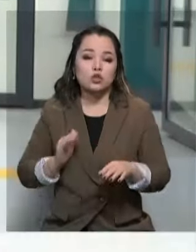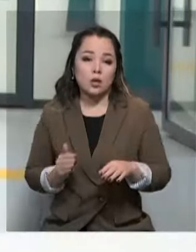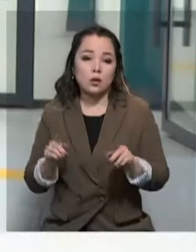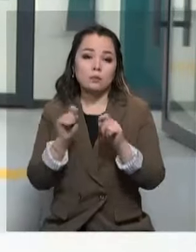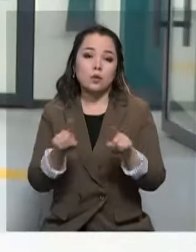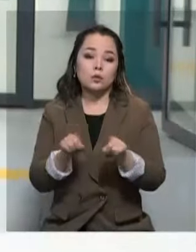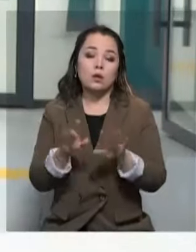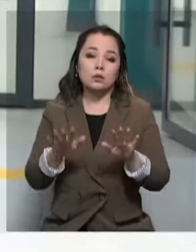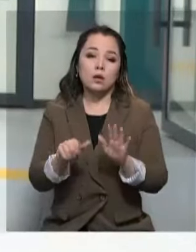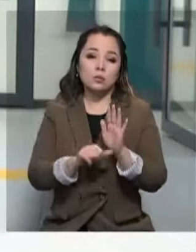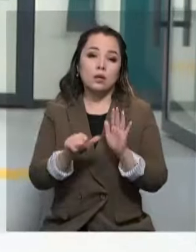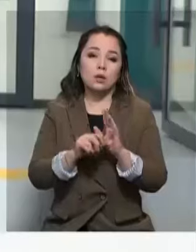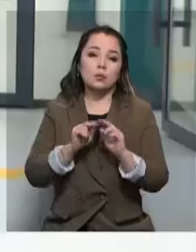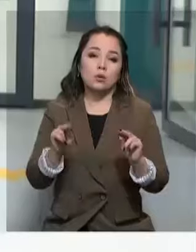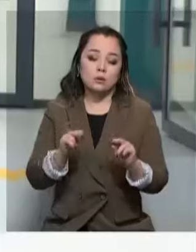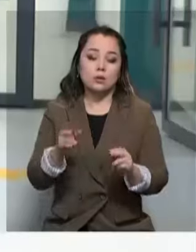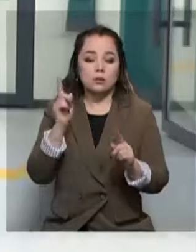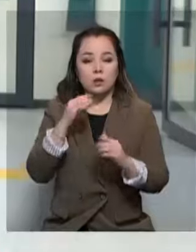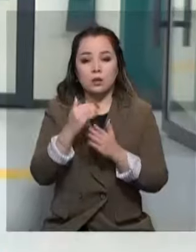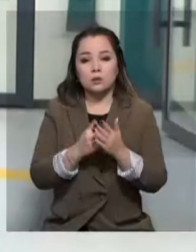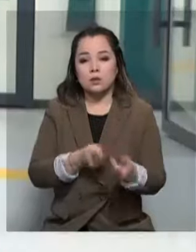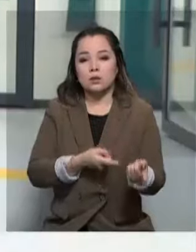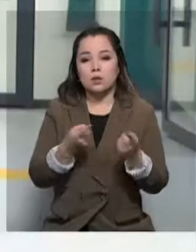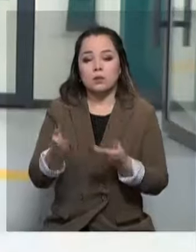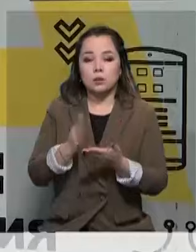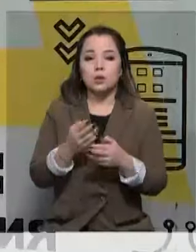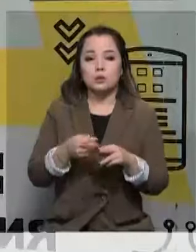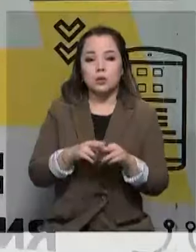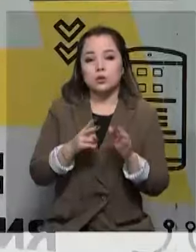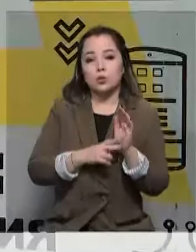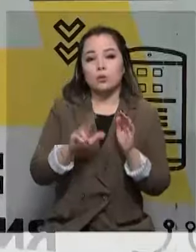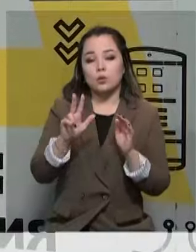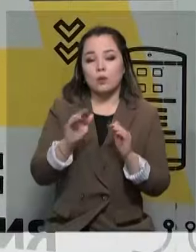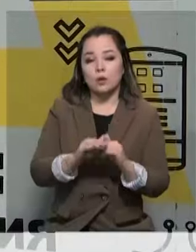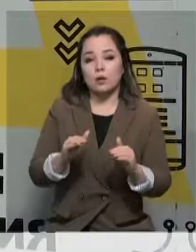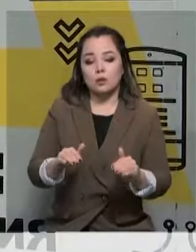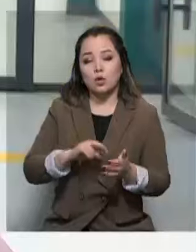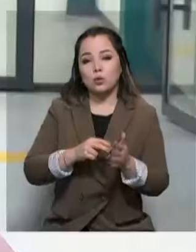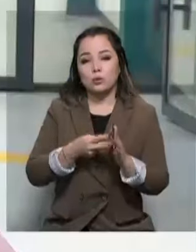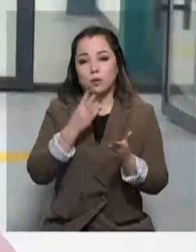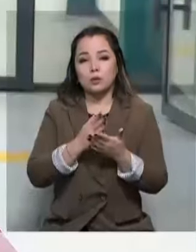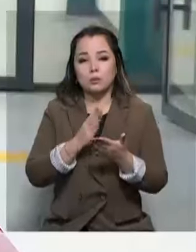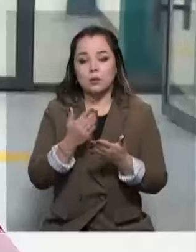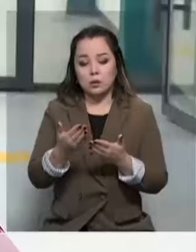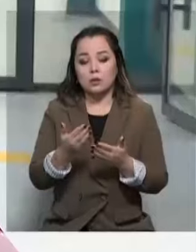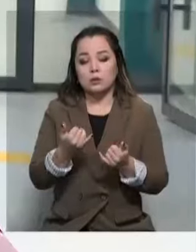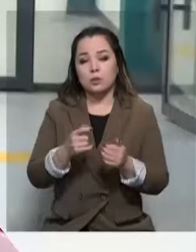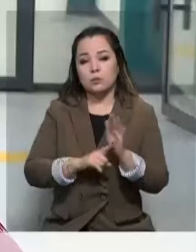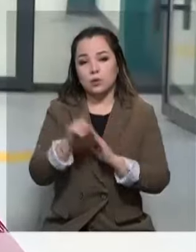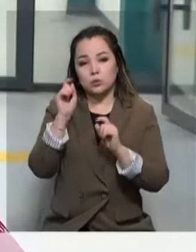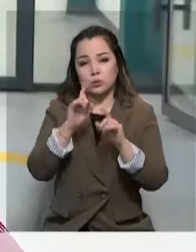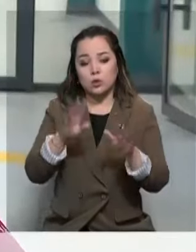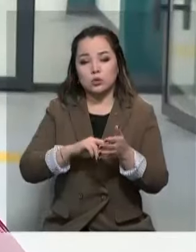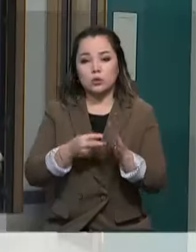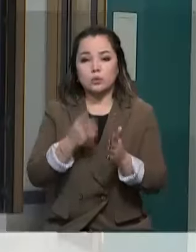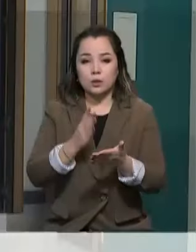мектептен ол жерге 66 мұғалім ауысу тәртібімен келеді. Бұл жерде 973 бала ауысу тәртібімен келеді деп жоспарлап отырмыз. Екінші 90-да сабақ бастап кетеміз деген